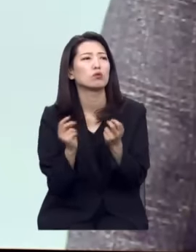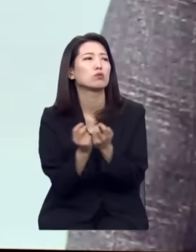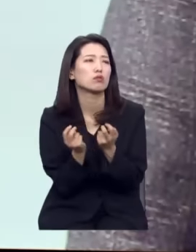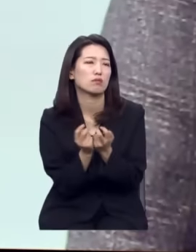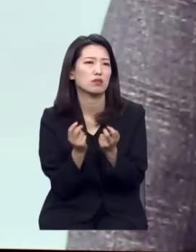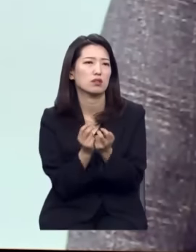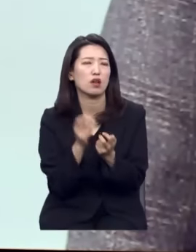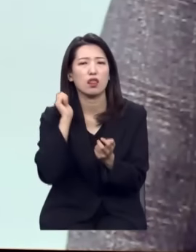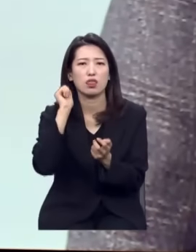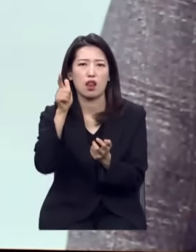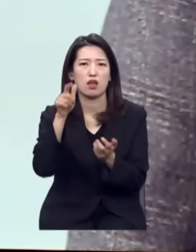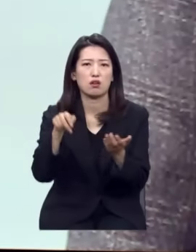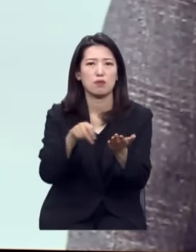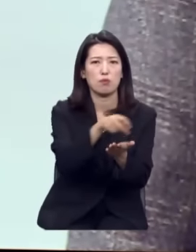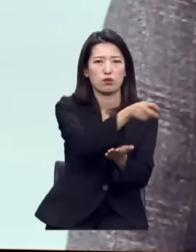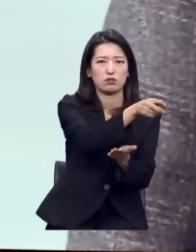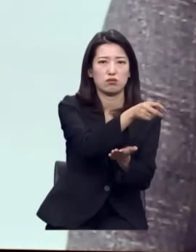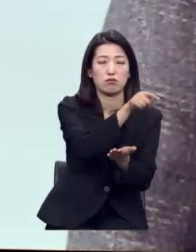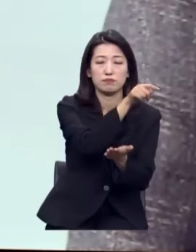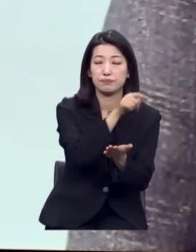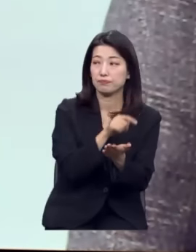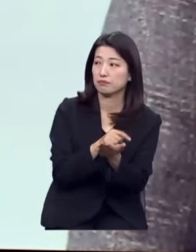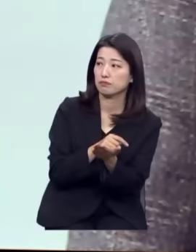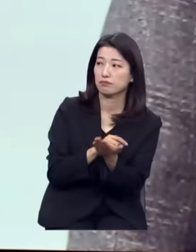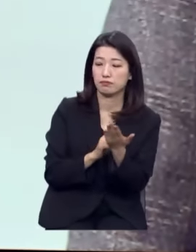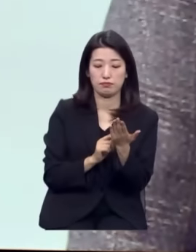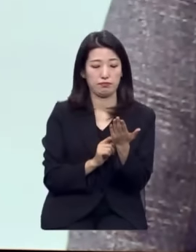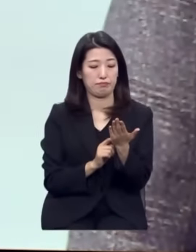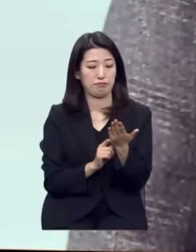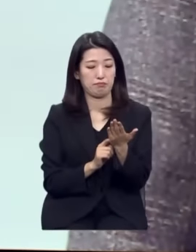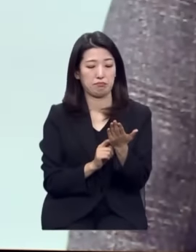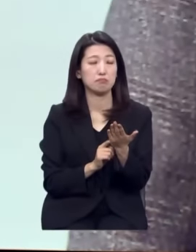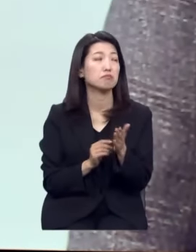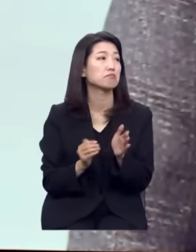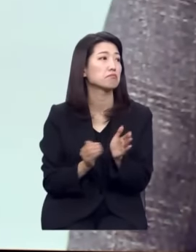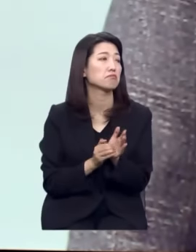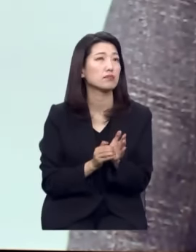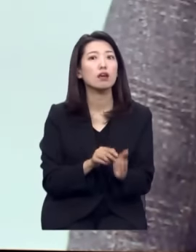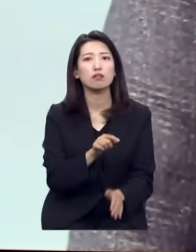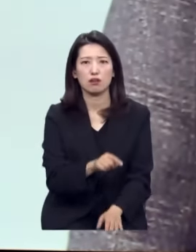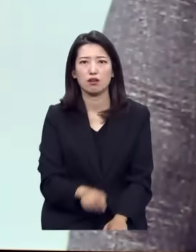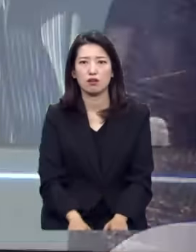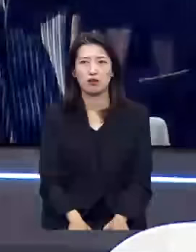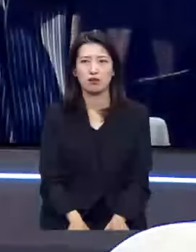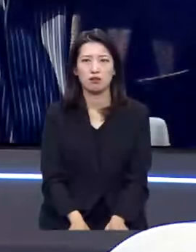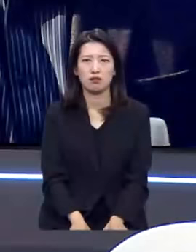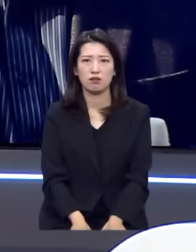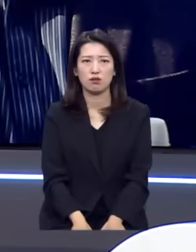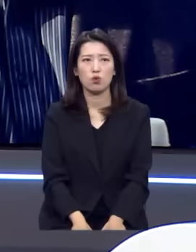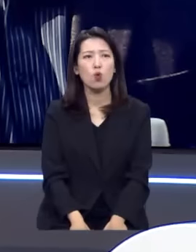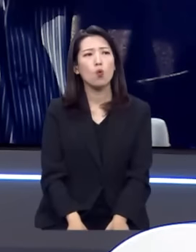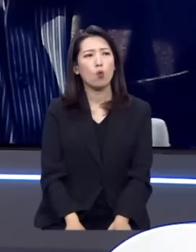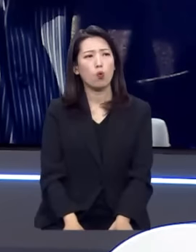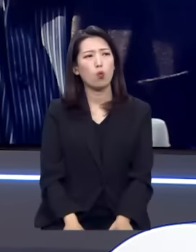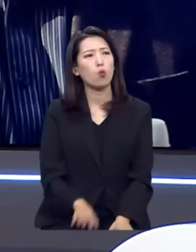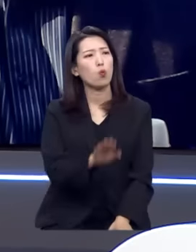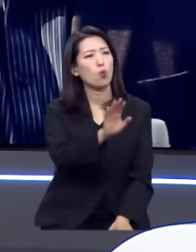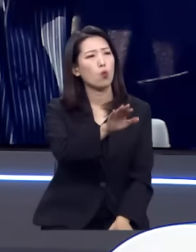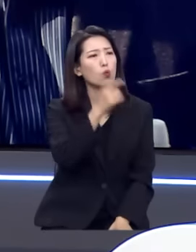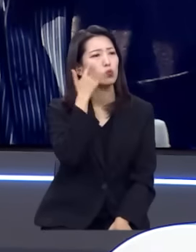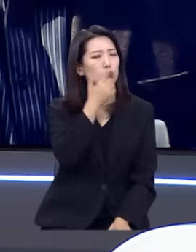텔레그램을 보냈다라는게 어제 보도가 나왔습니다 근데 그러면 윤 대표이 좀